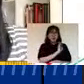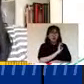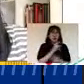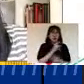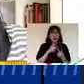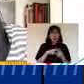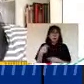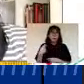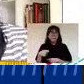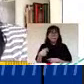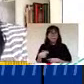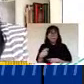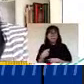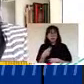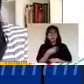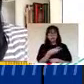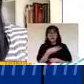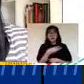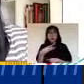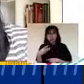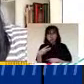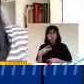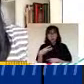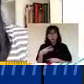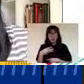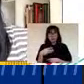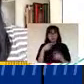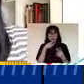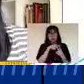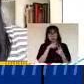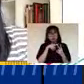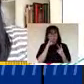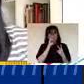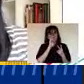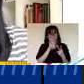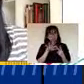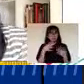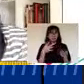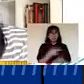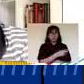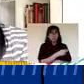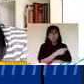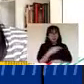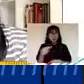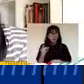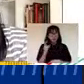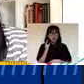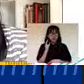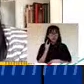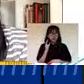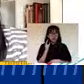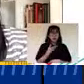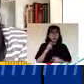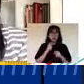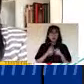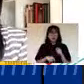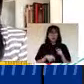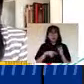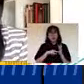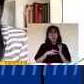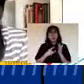Pak Erlangga Hartarto, yang mengatakan bahwa Indonesia akan serius melakukan digital transformation, sehingga